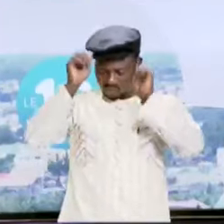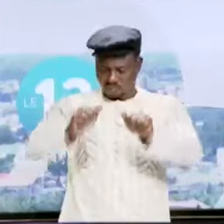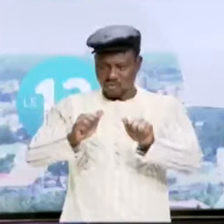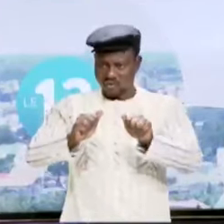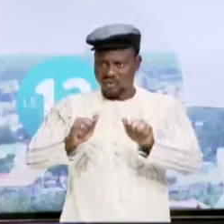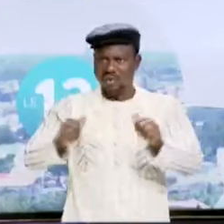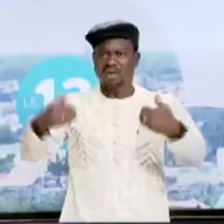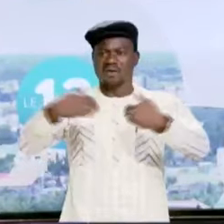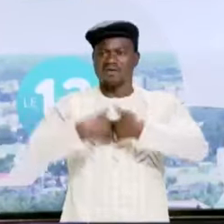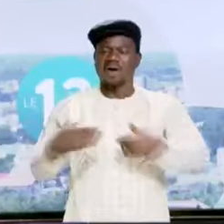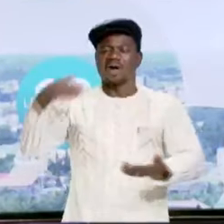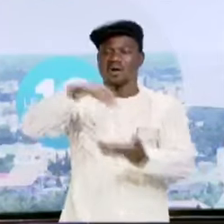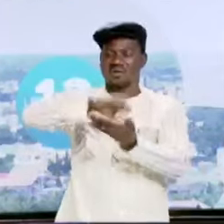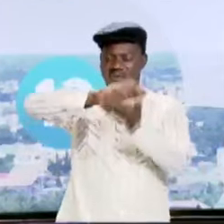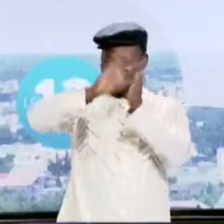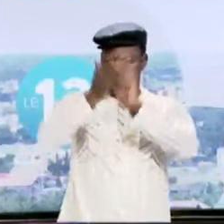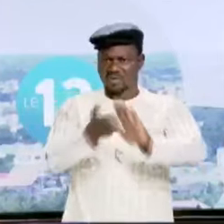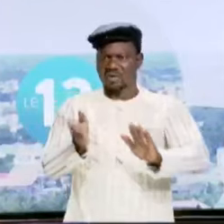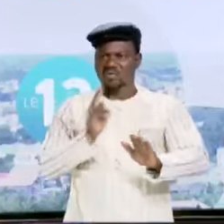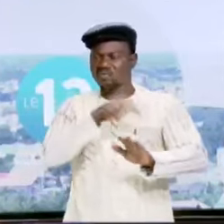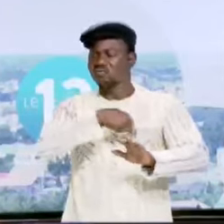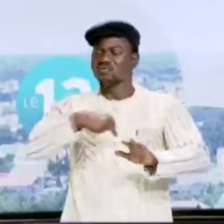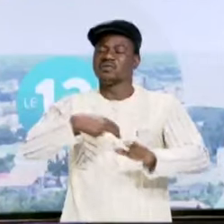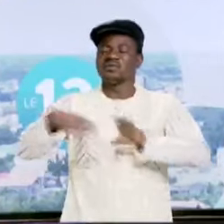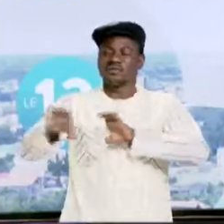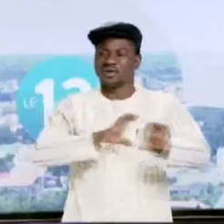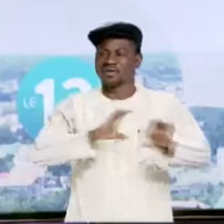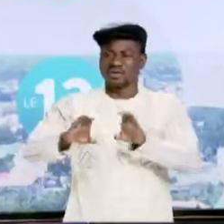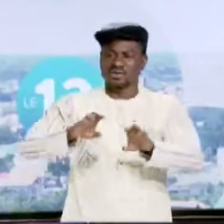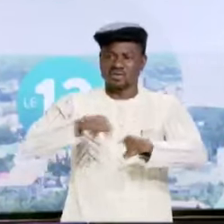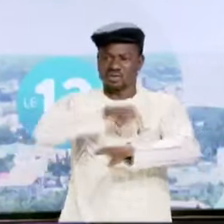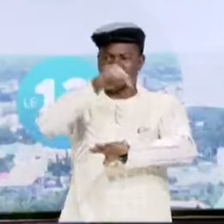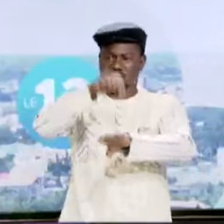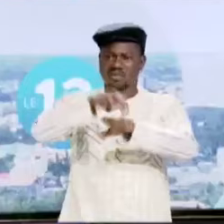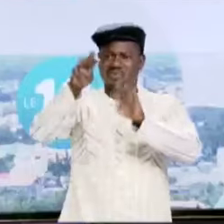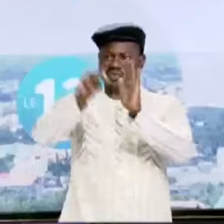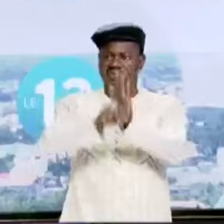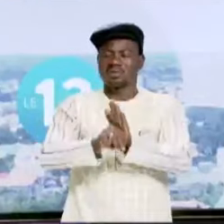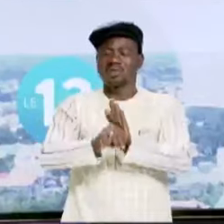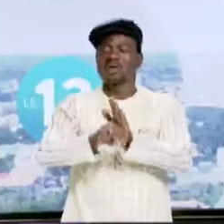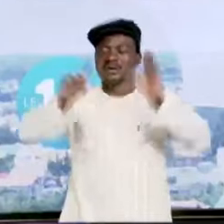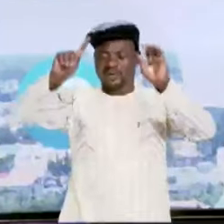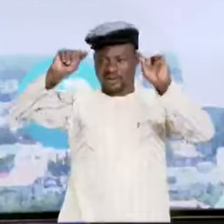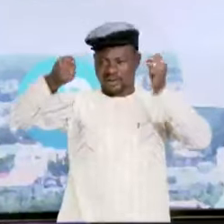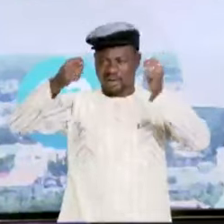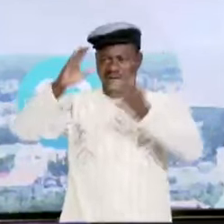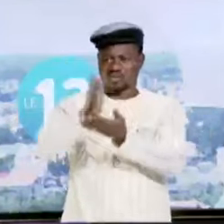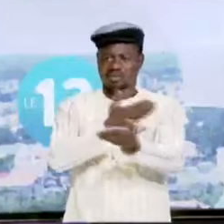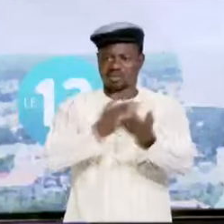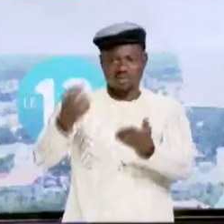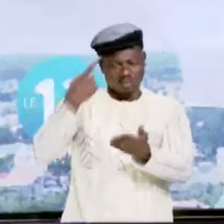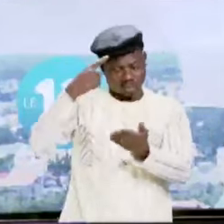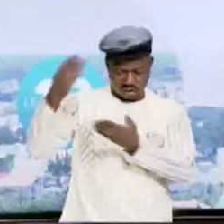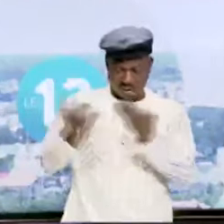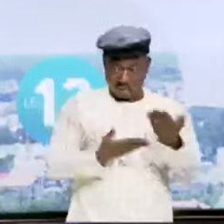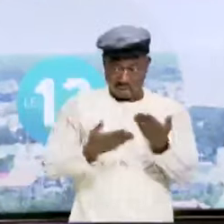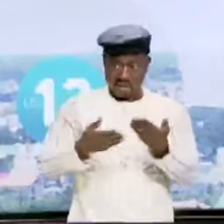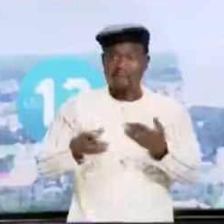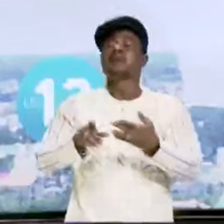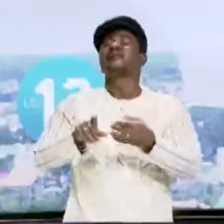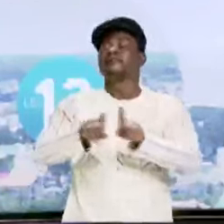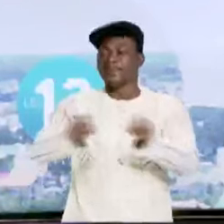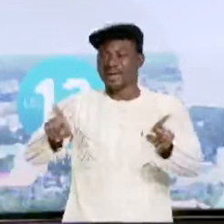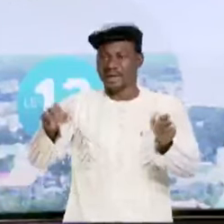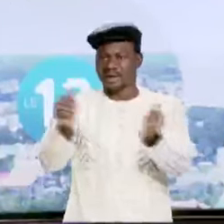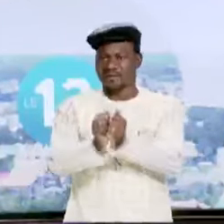clairement à cette question, nous nous faisons naturellement des textes pour apporter un plus, mais aussi à travers le